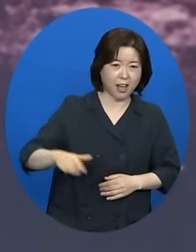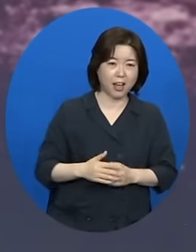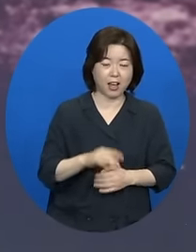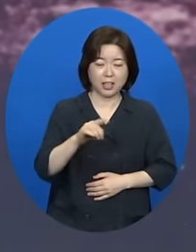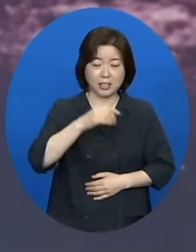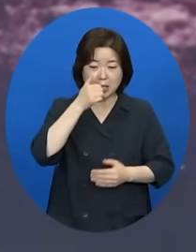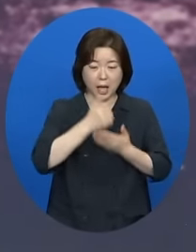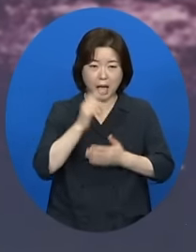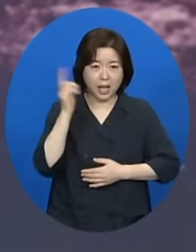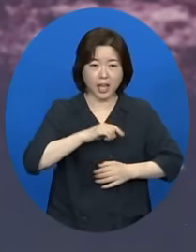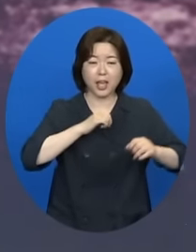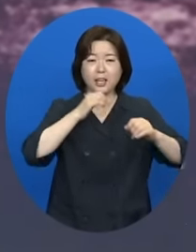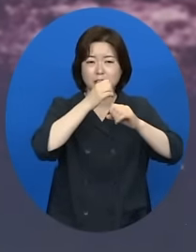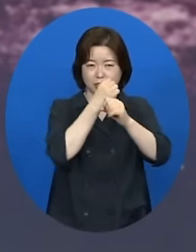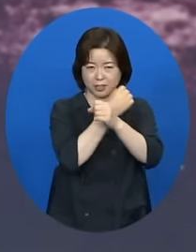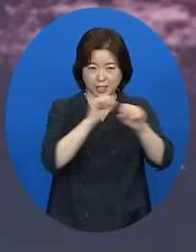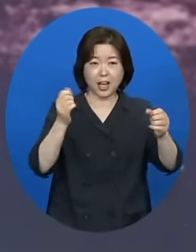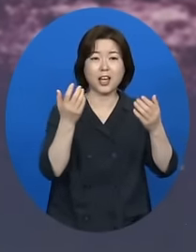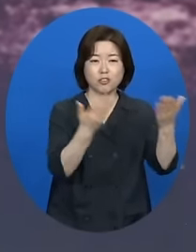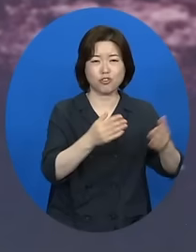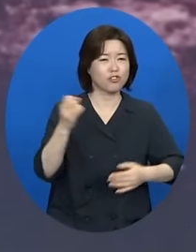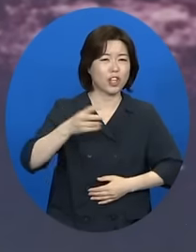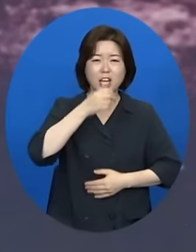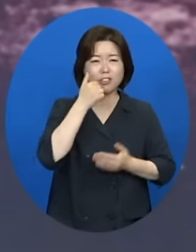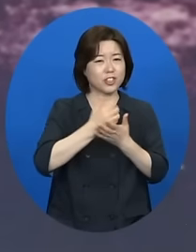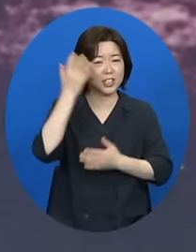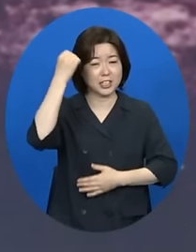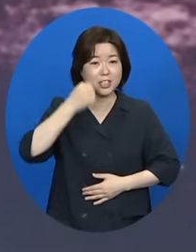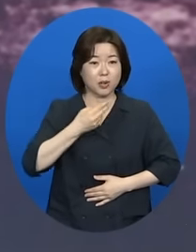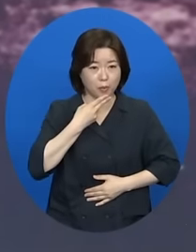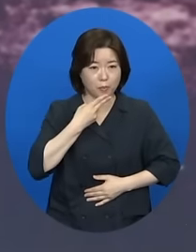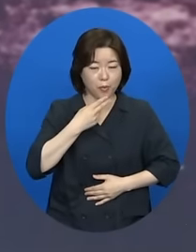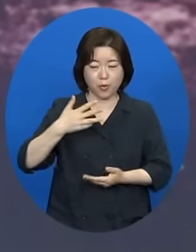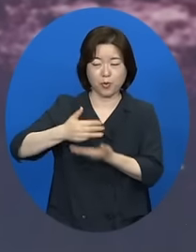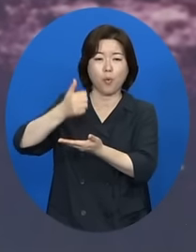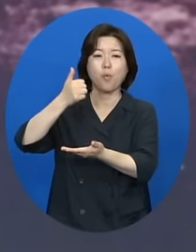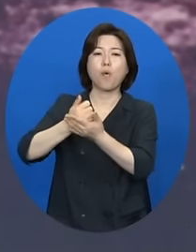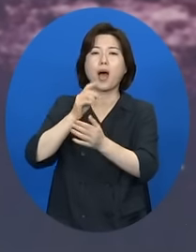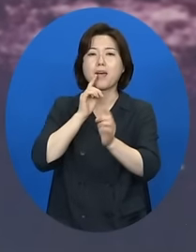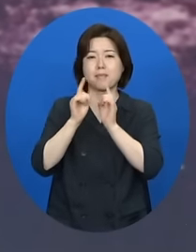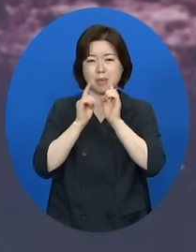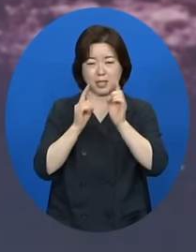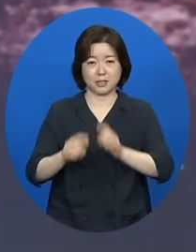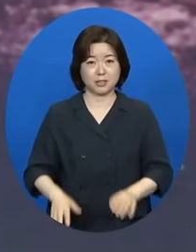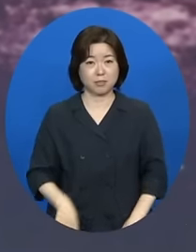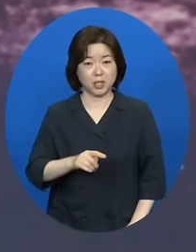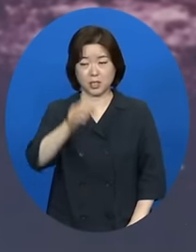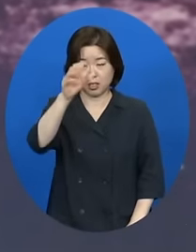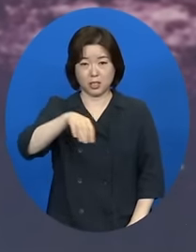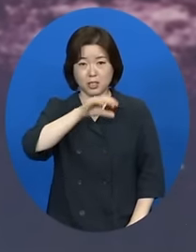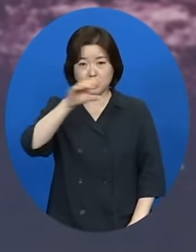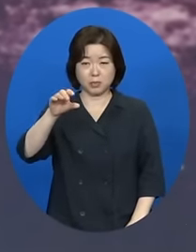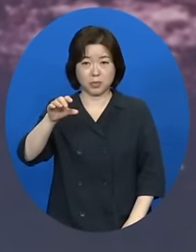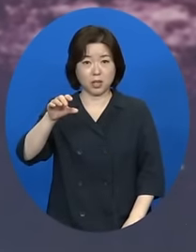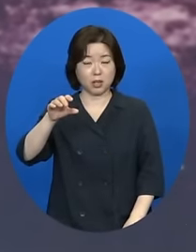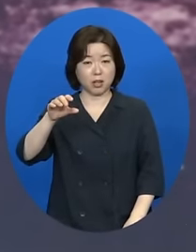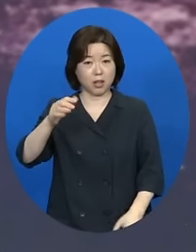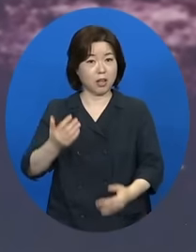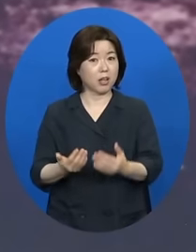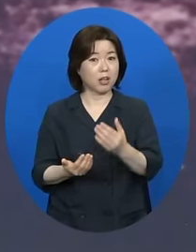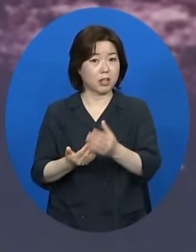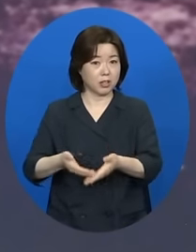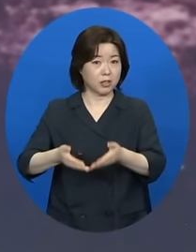죄를 기억하지 아니하리라. 여호와의 말씀이다. 여러분, 이것이 십자가에서 벌어진 은혜인 줄로